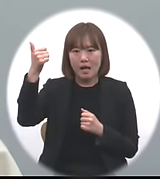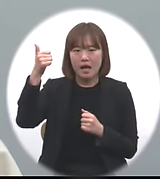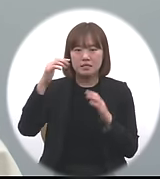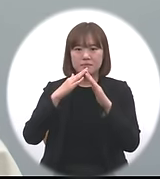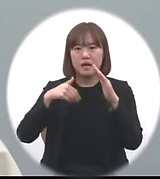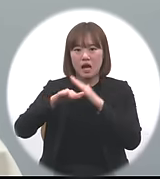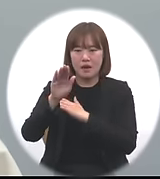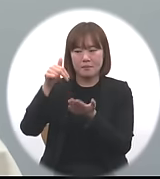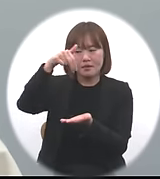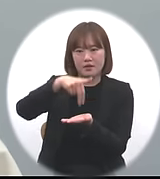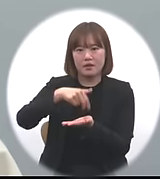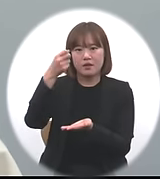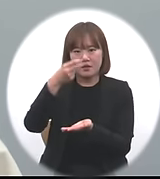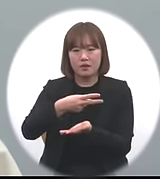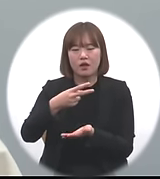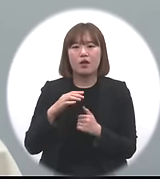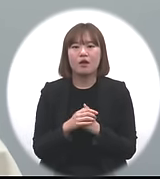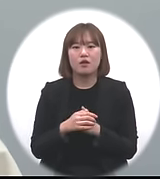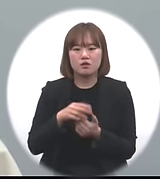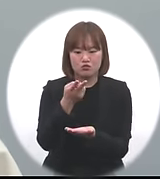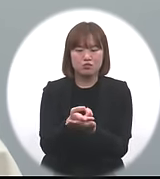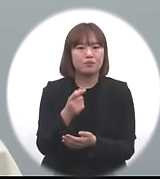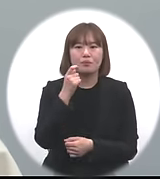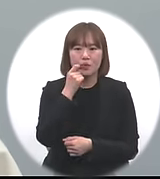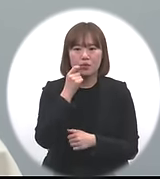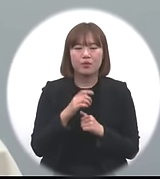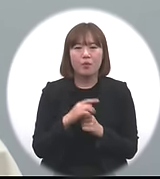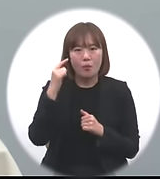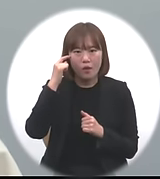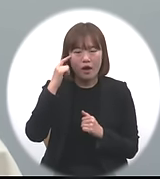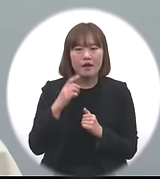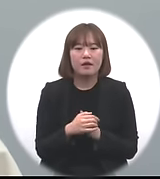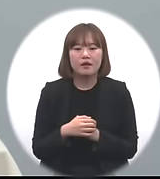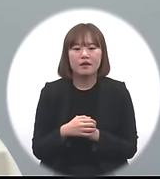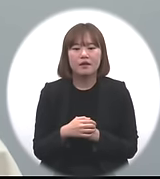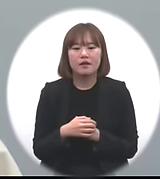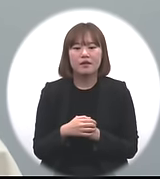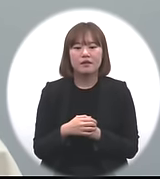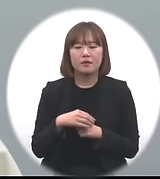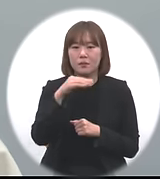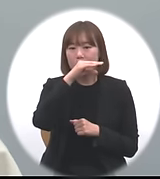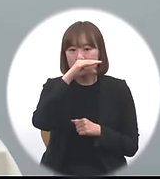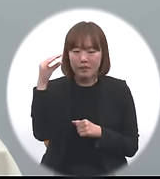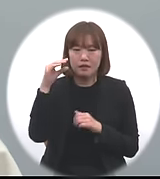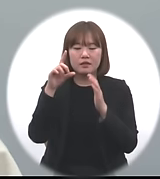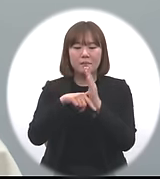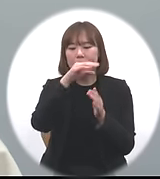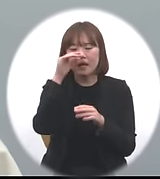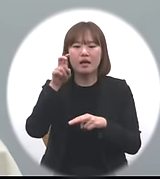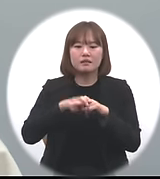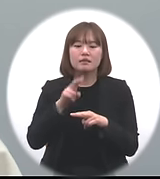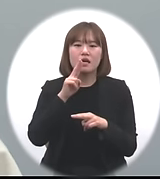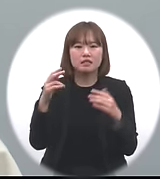벌떡벌떡 일어나야 됐고, 어른 있는 자리에서는 눕지도 못했습니다. 왜요? 몸이 자라나는 시기에는 똑바로 앉아 있어야